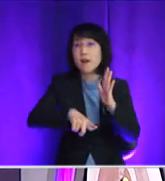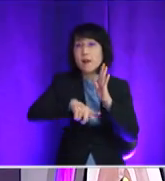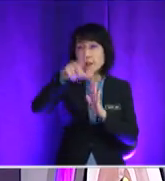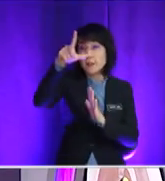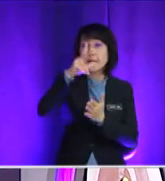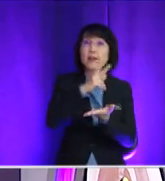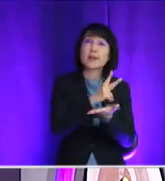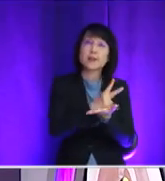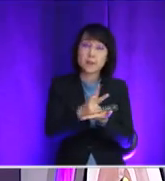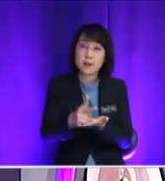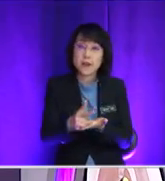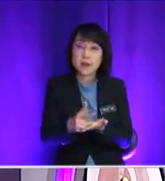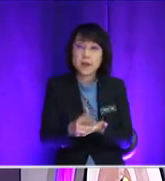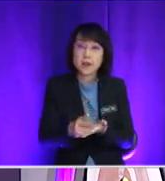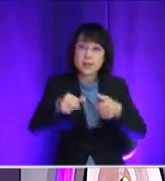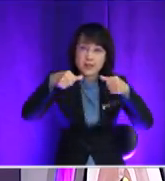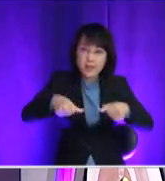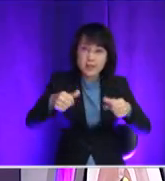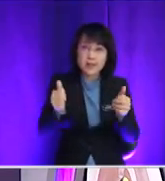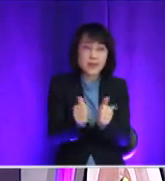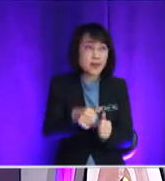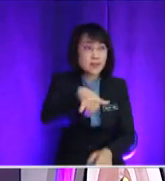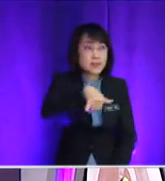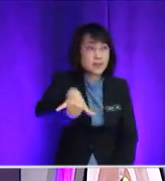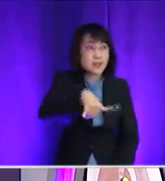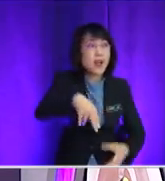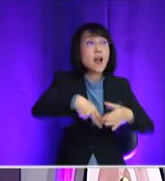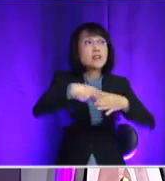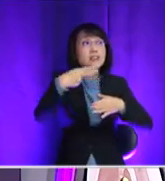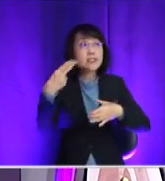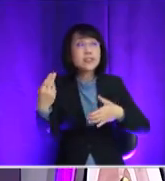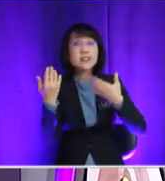kemas tekan dengan setrika hasilnya adalah begini